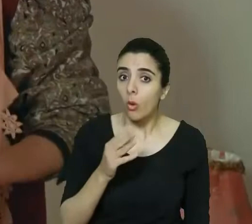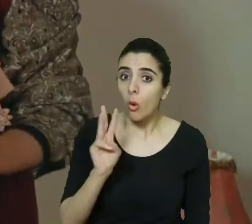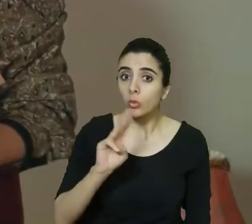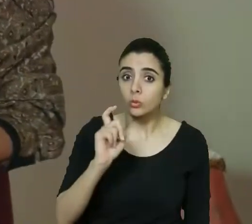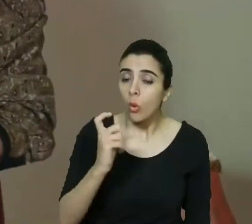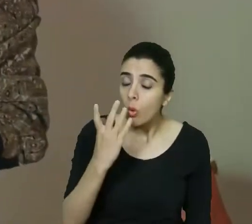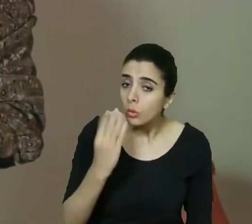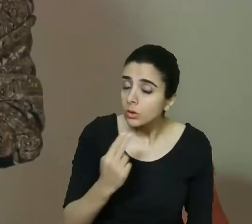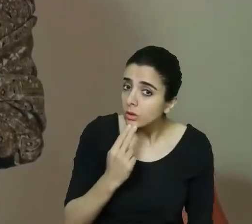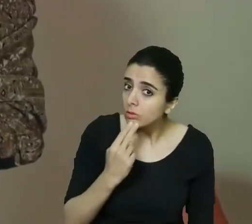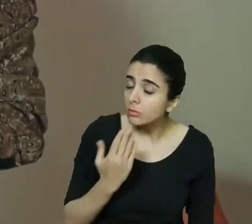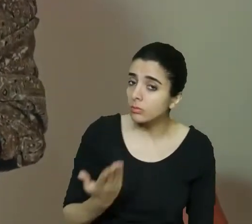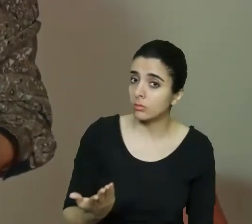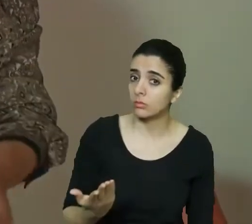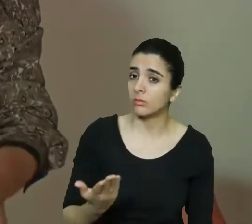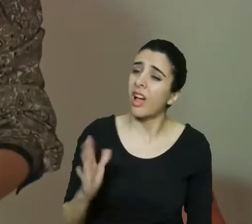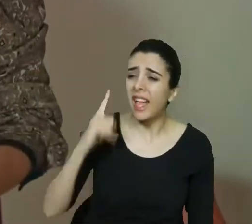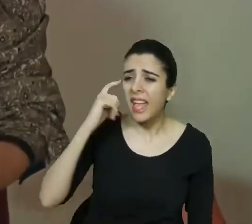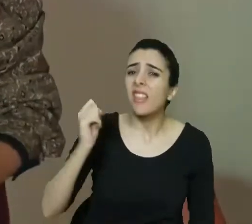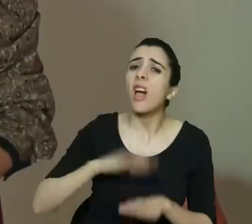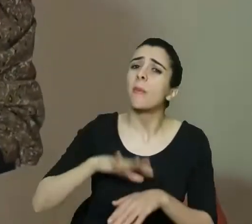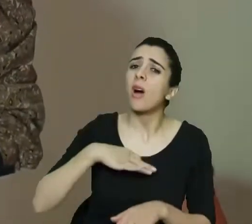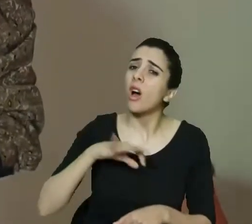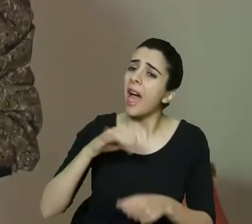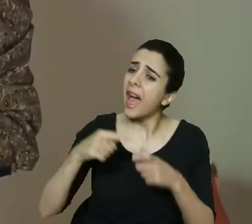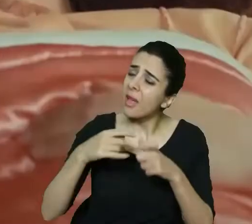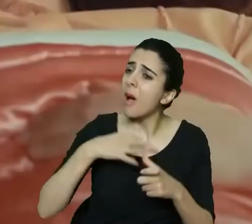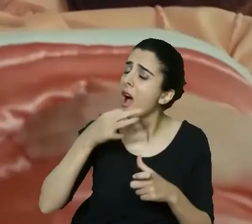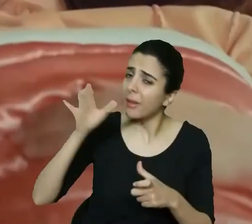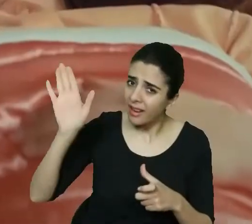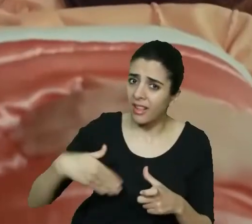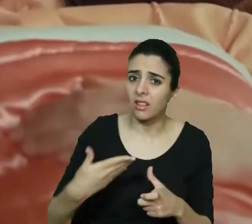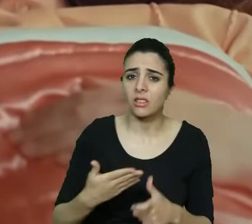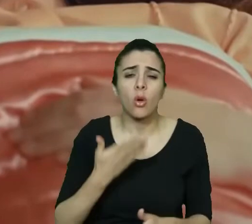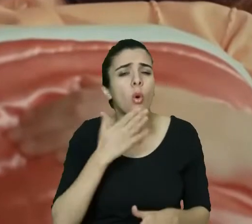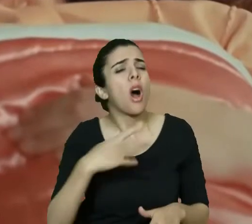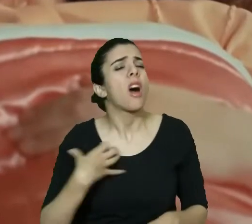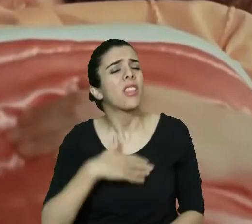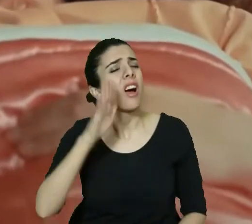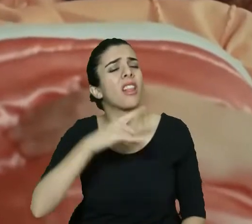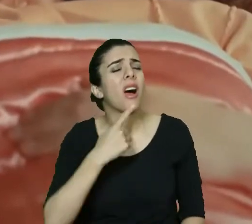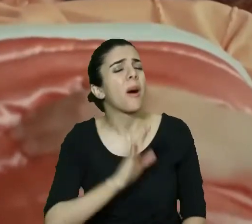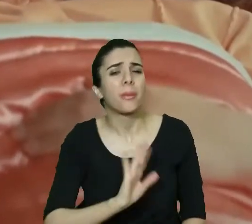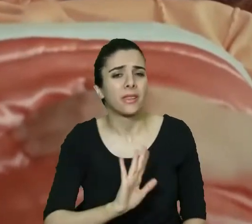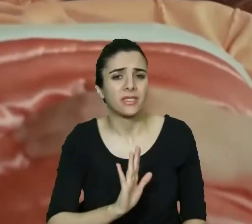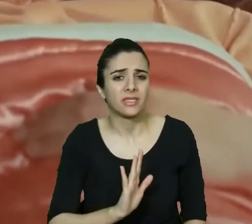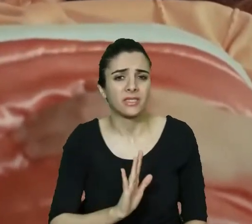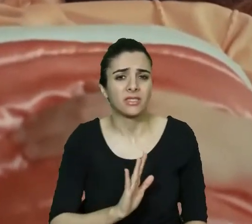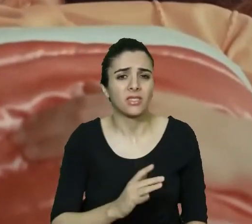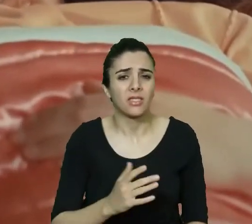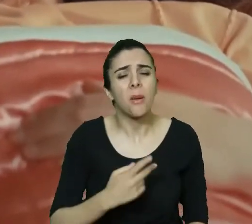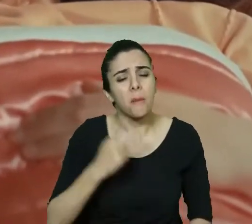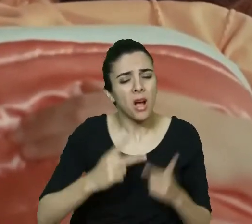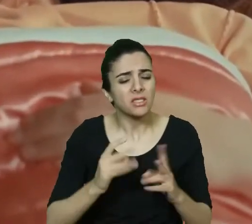39 olmuş kızım. Gel inat etme de çağıralım Erdem'i. Yok anne, çağırma.